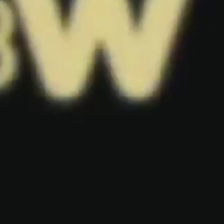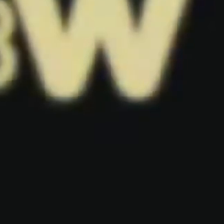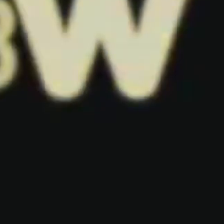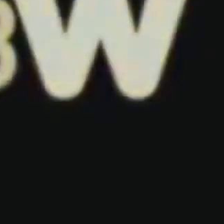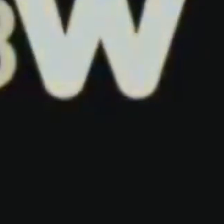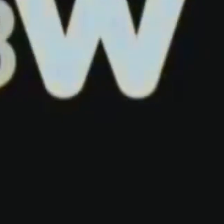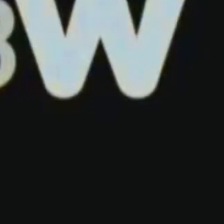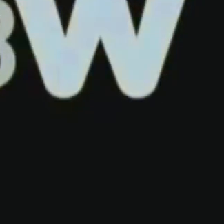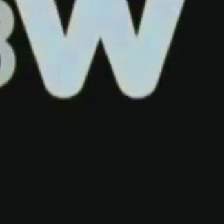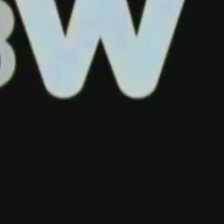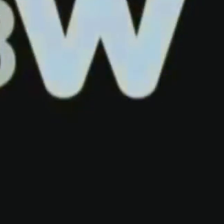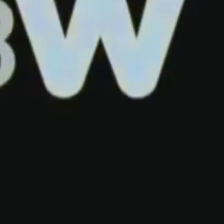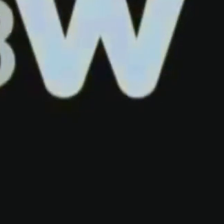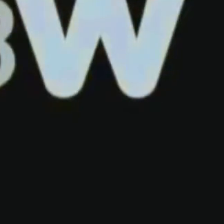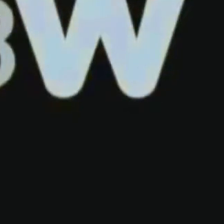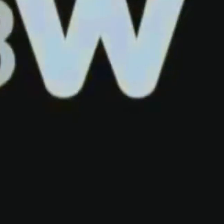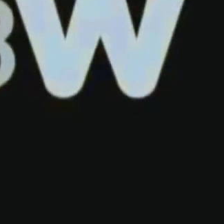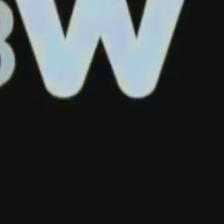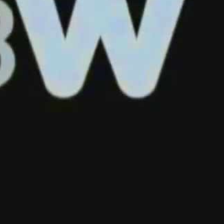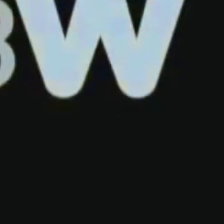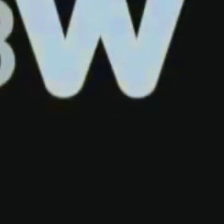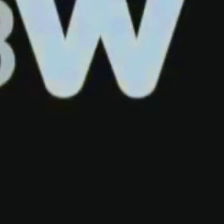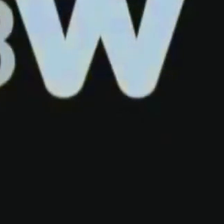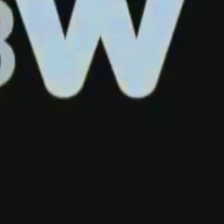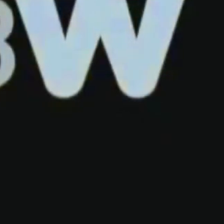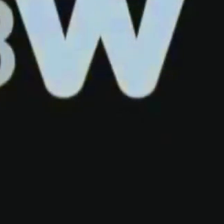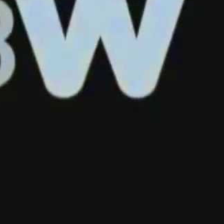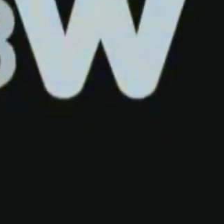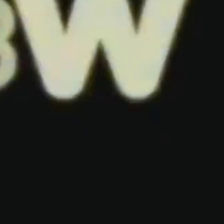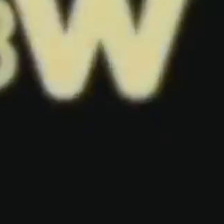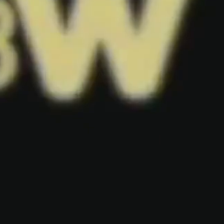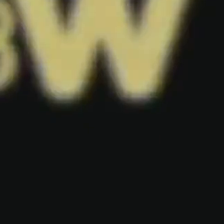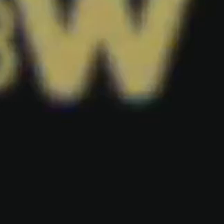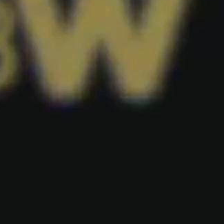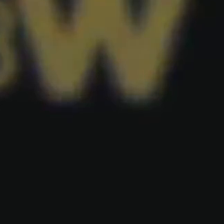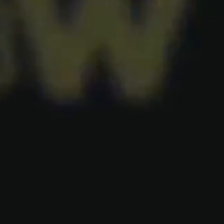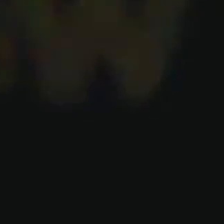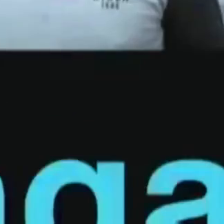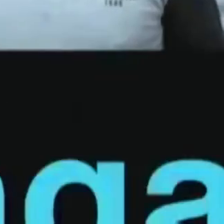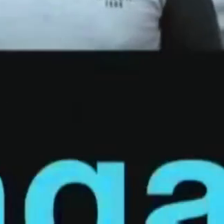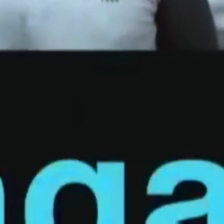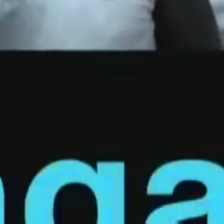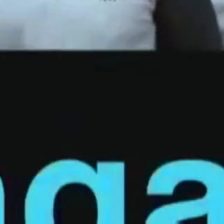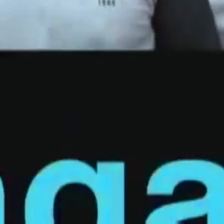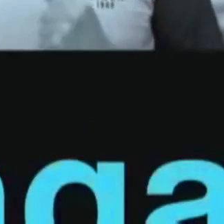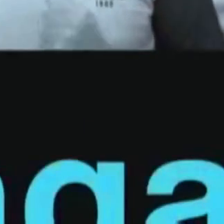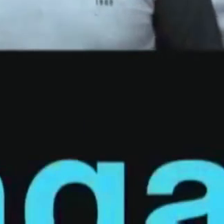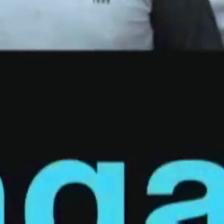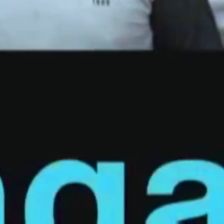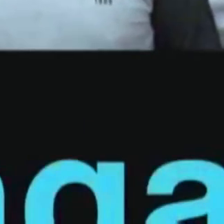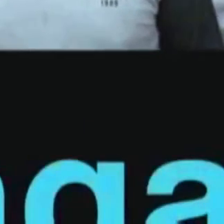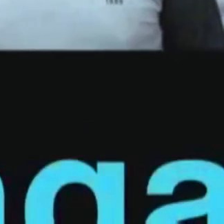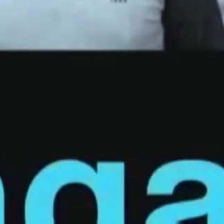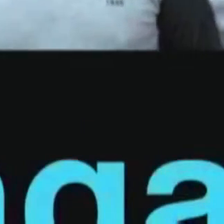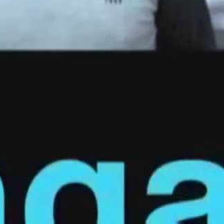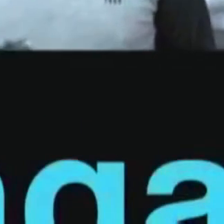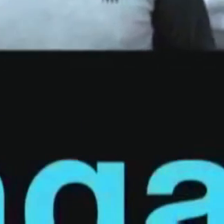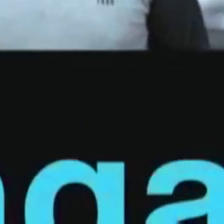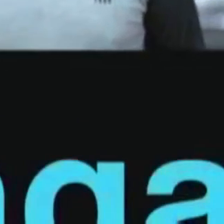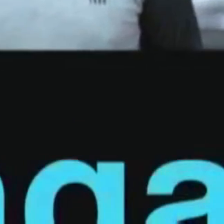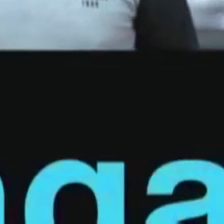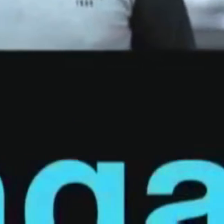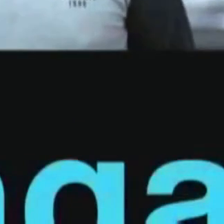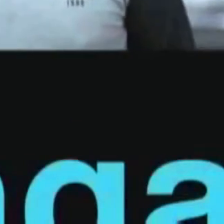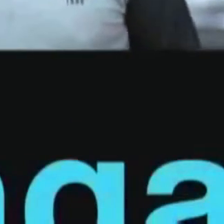MP3 wajib wajib Iman wajib memang wajib Timur setelah tangga